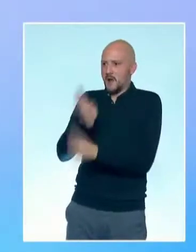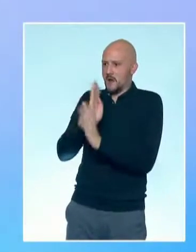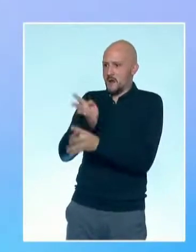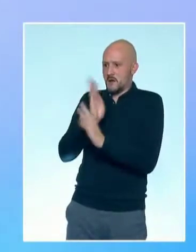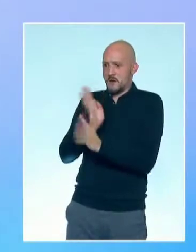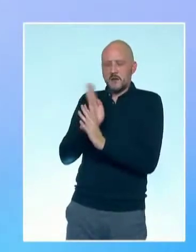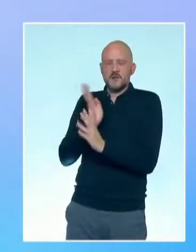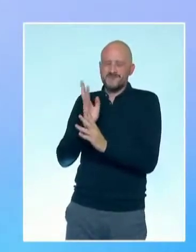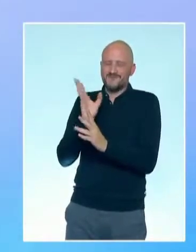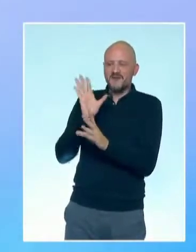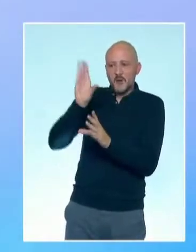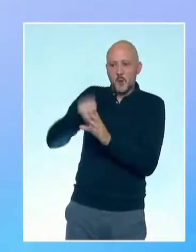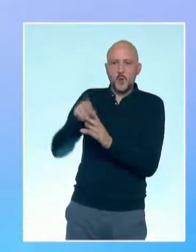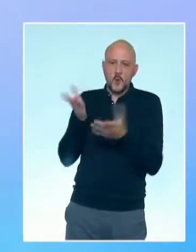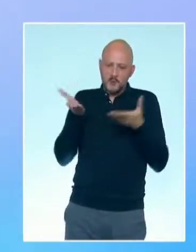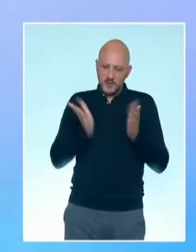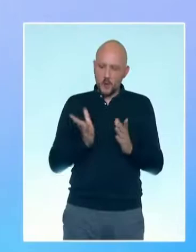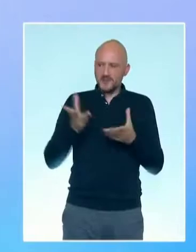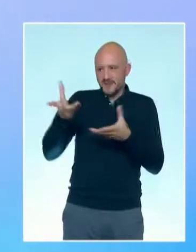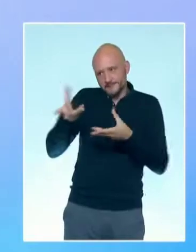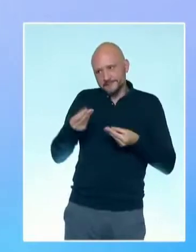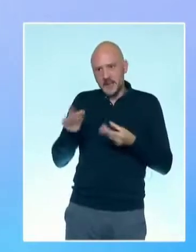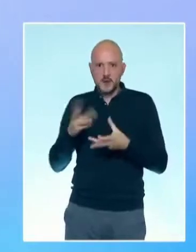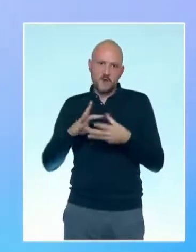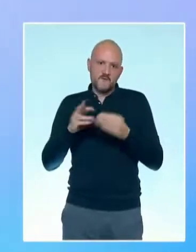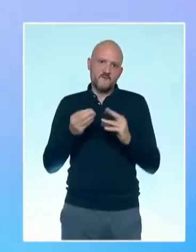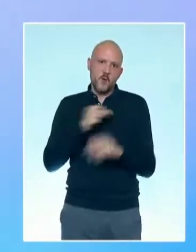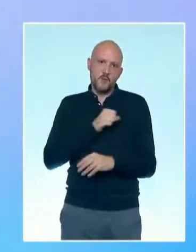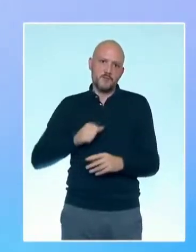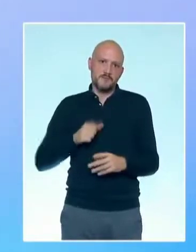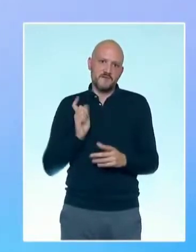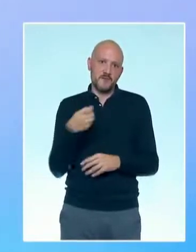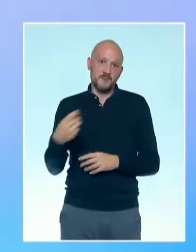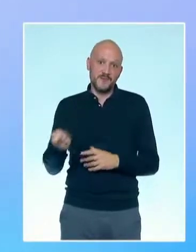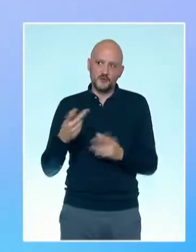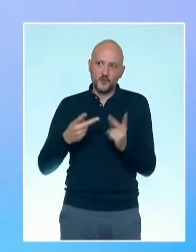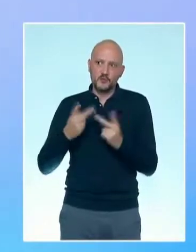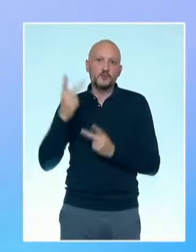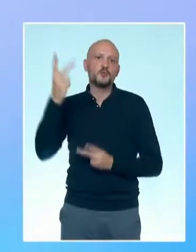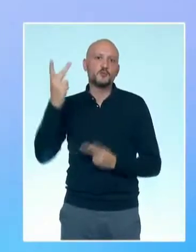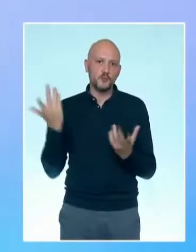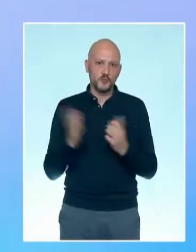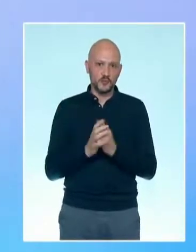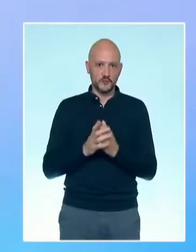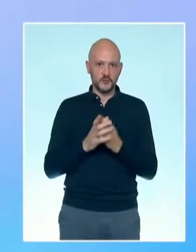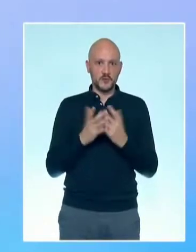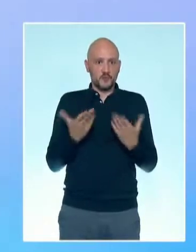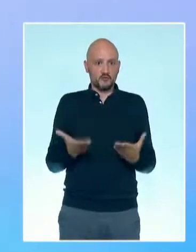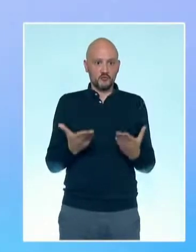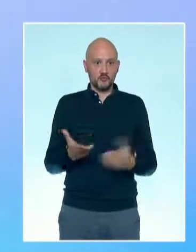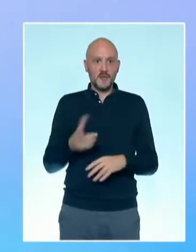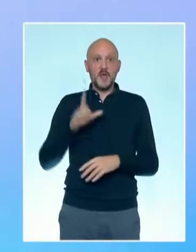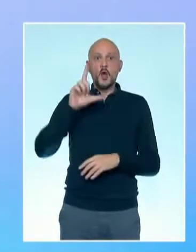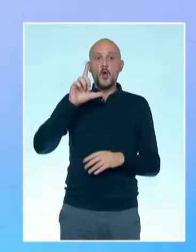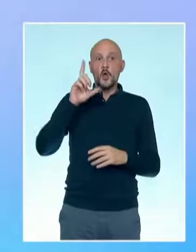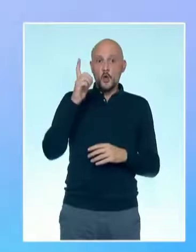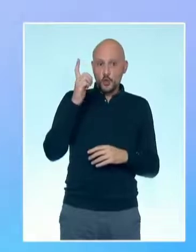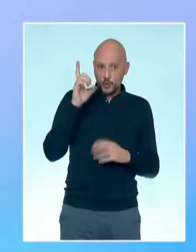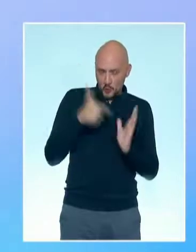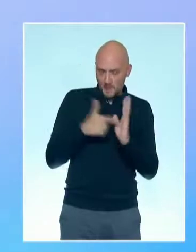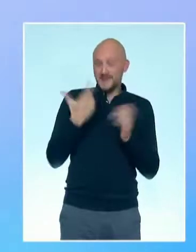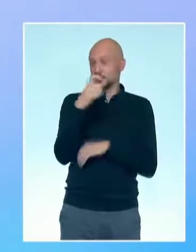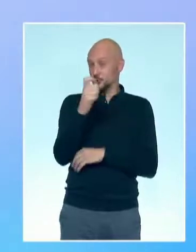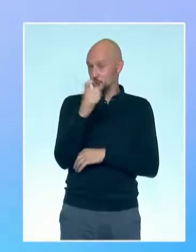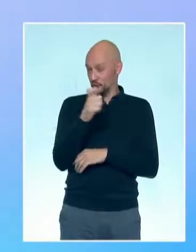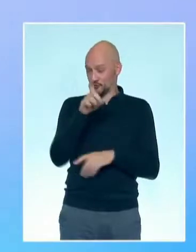avoir aussi des cas graves à l'hôpital. Plus de 2200 patients sont actuellement dans les services de soins critiques de nos hôpitaux en raison